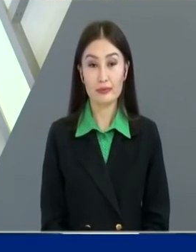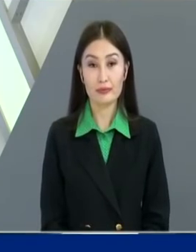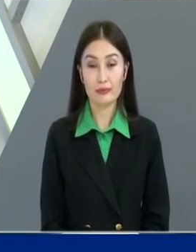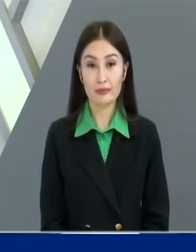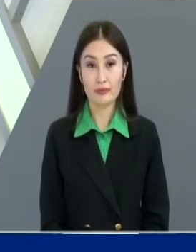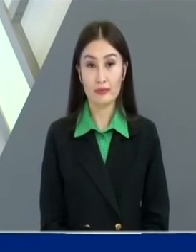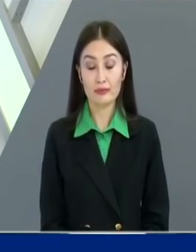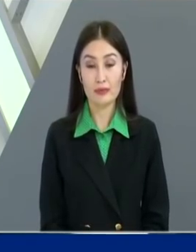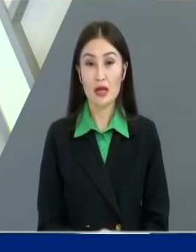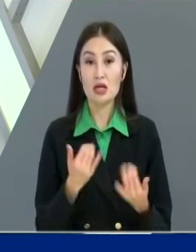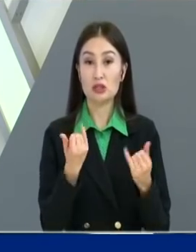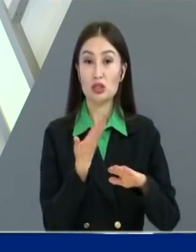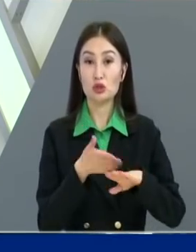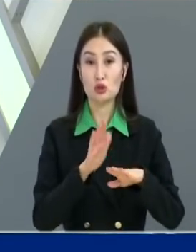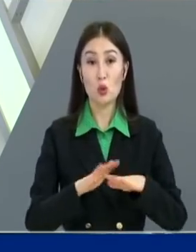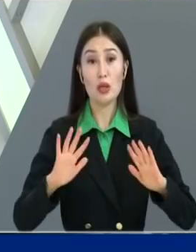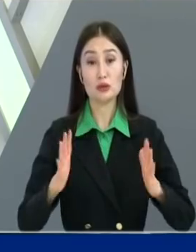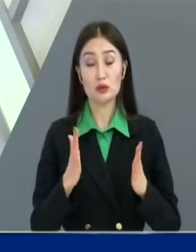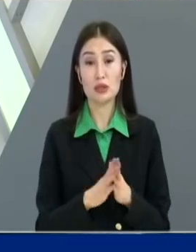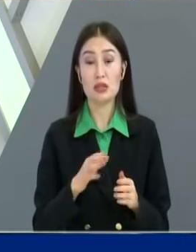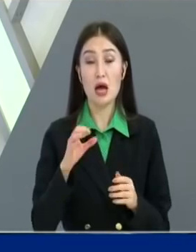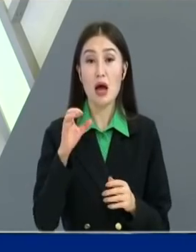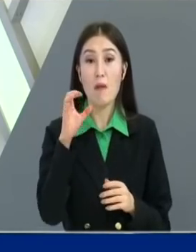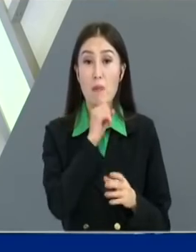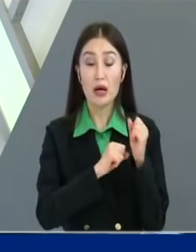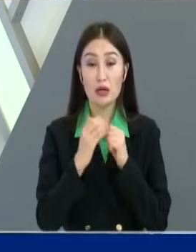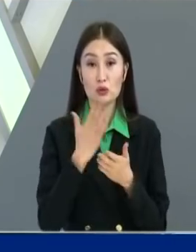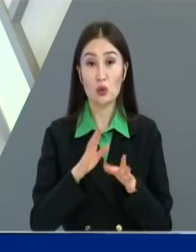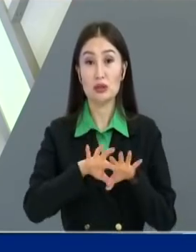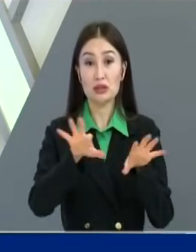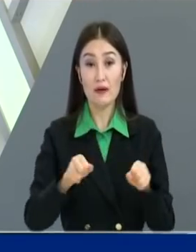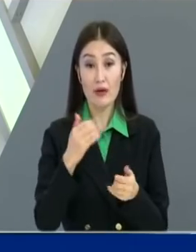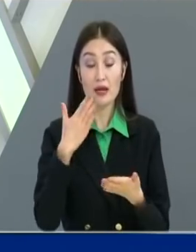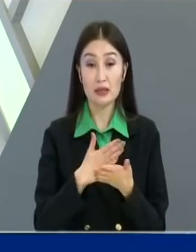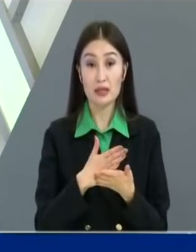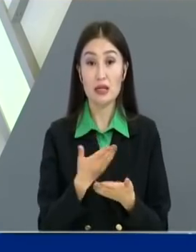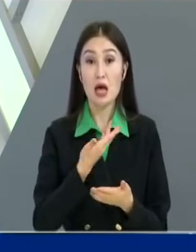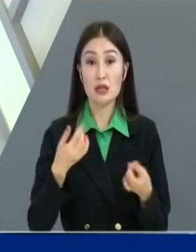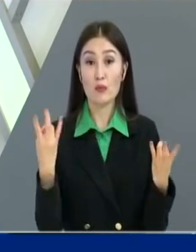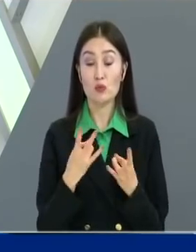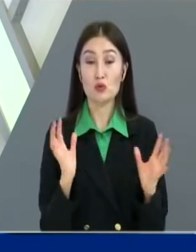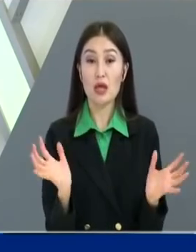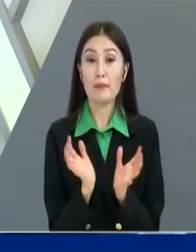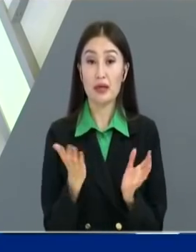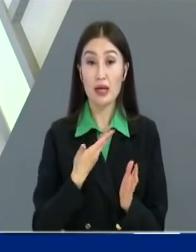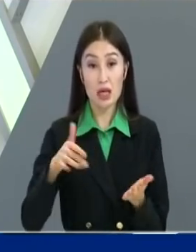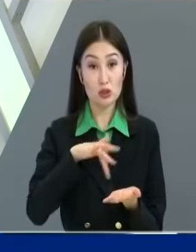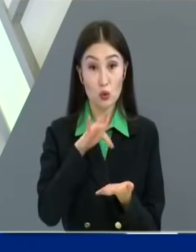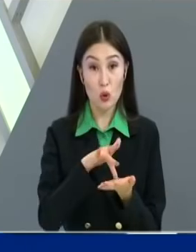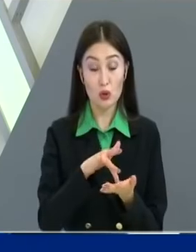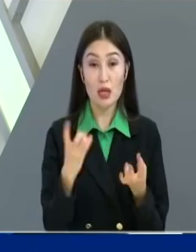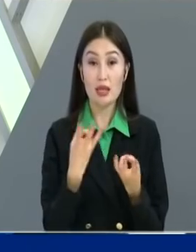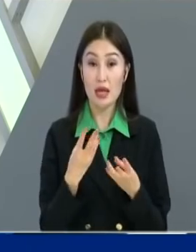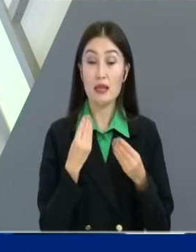В городе сейчас тяжелая ситуация. Ходят мародеры, есть риск захватов. А значит, нам нужно оберегать наш город. Нужно подать тепло